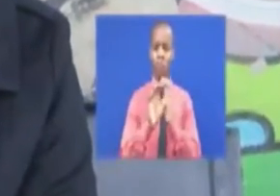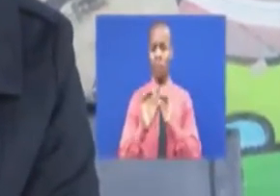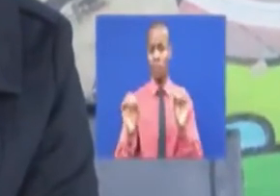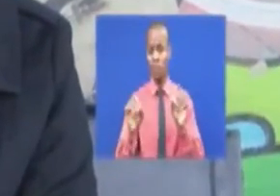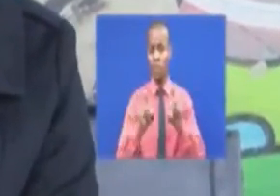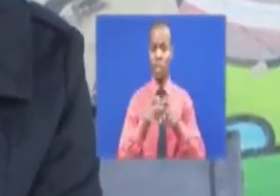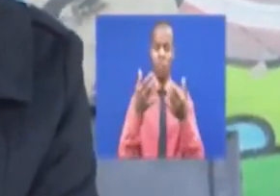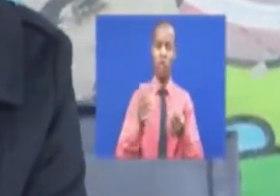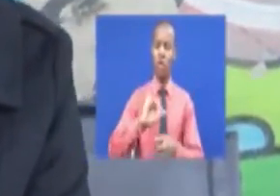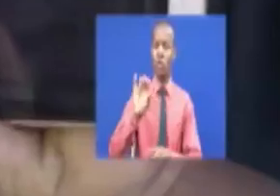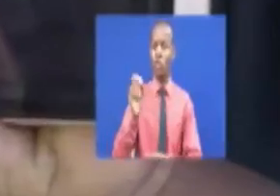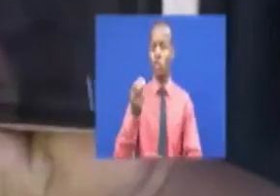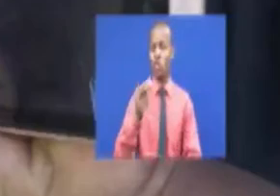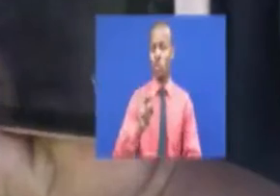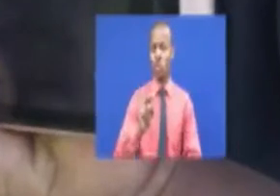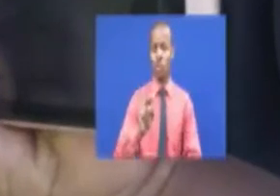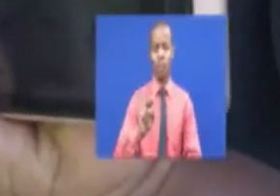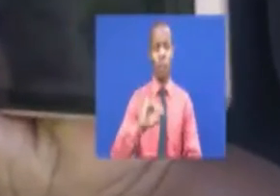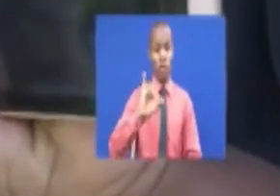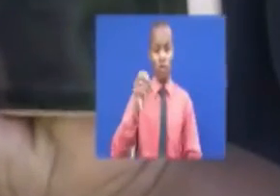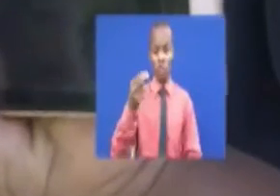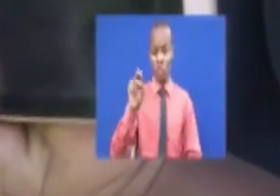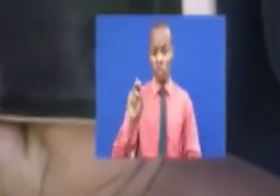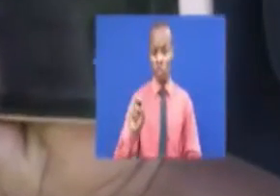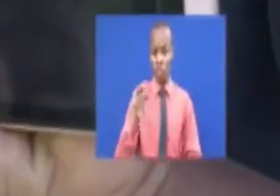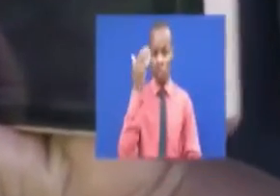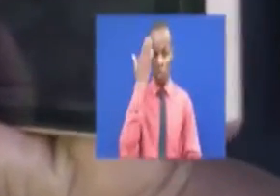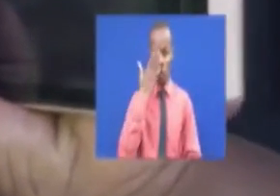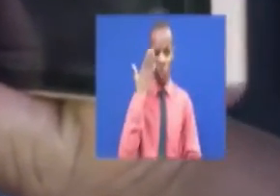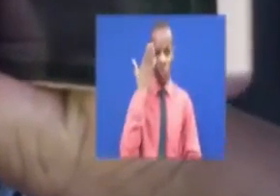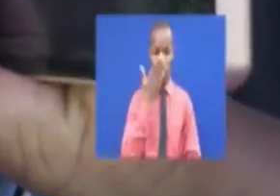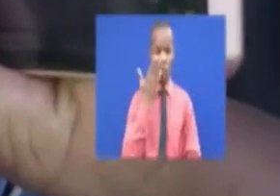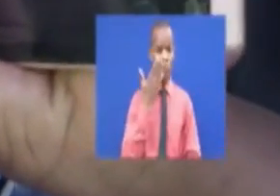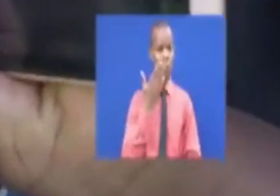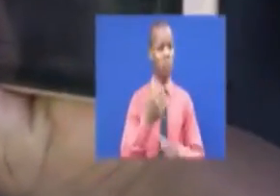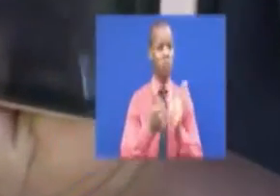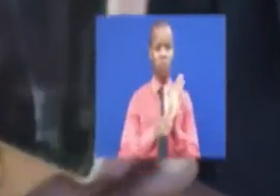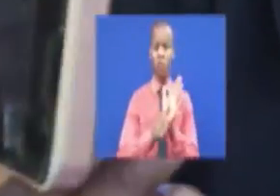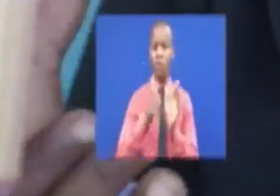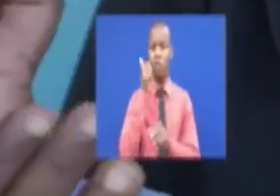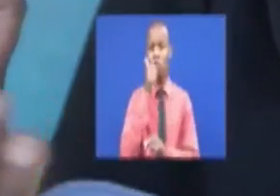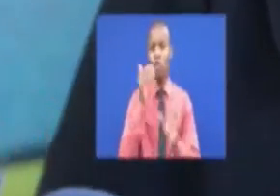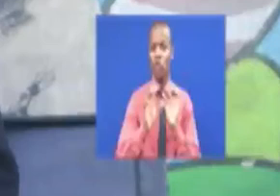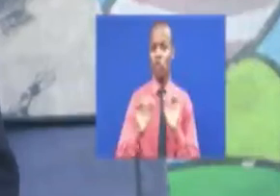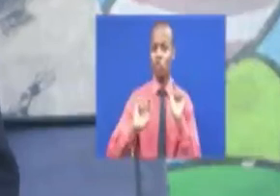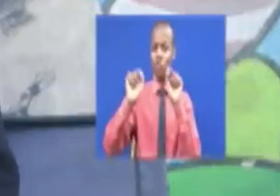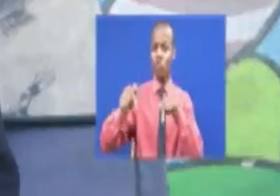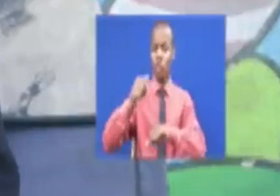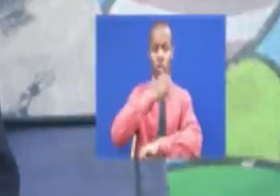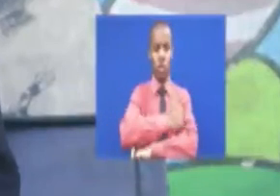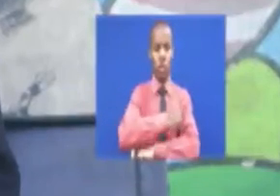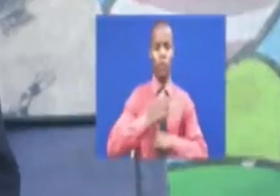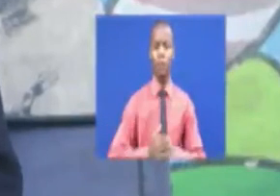hivi hakuna kitu anafanya. John's autistic nature did not hinder Tabitha from enrolling him to a school.